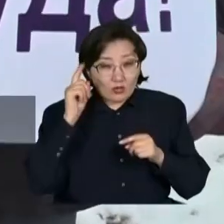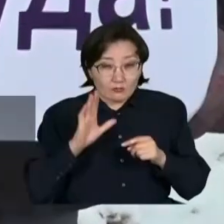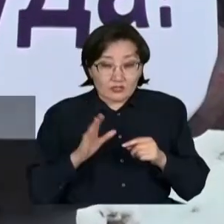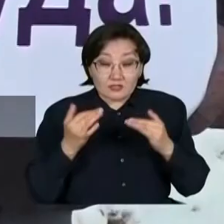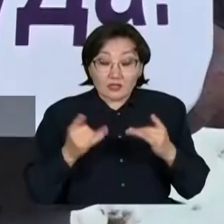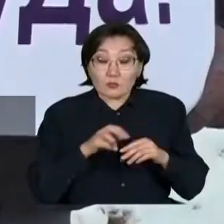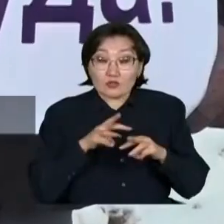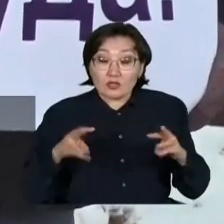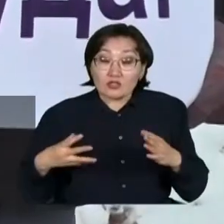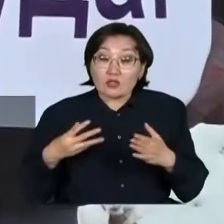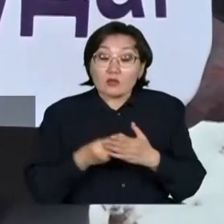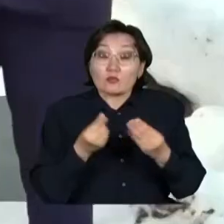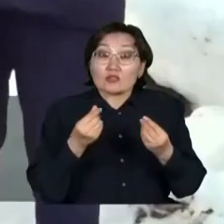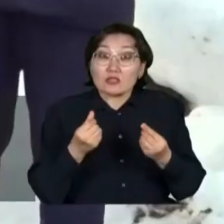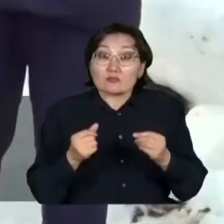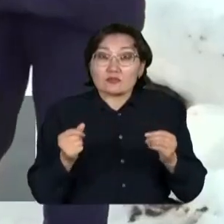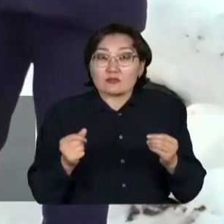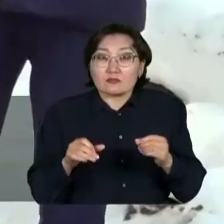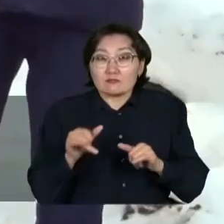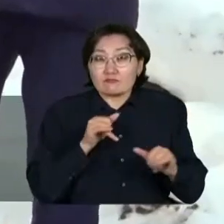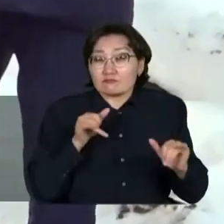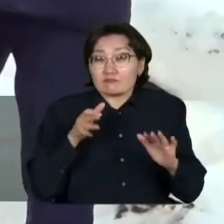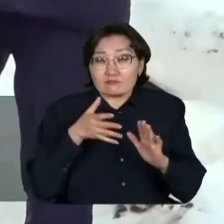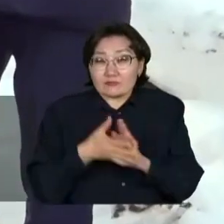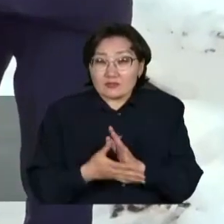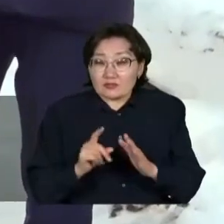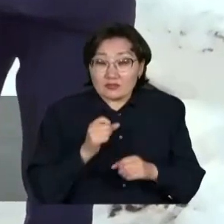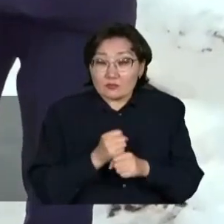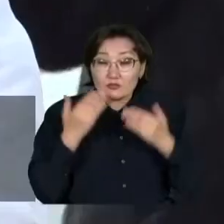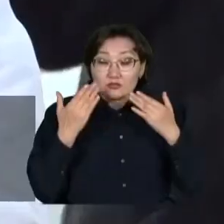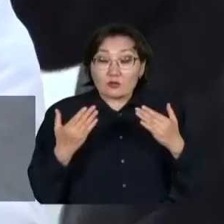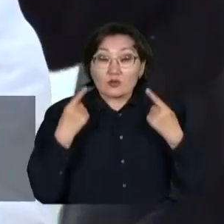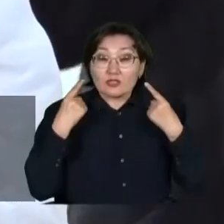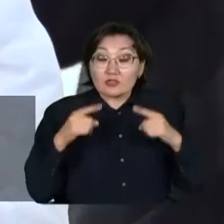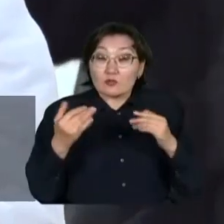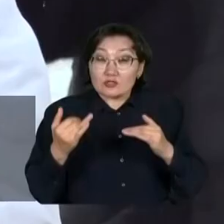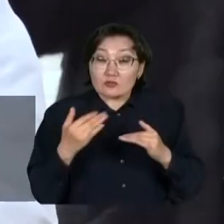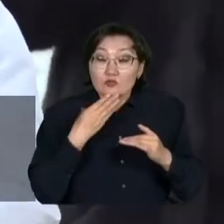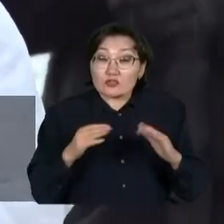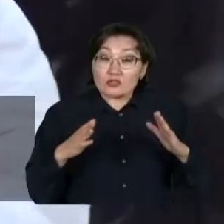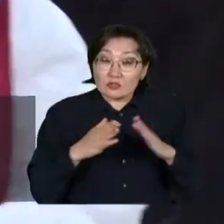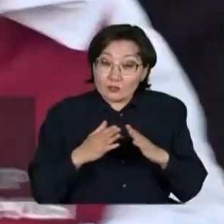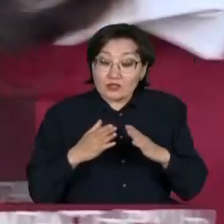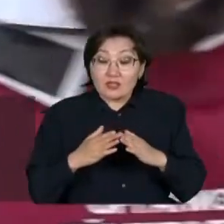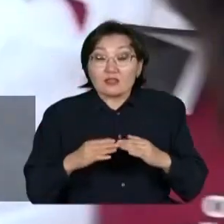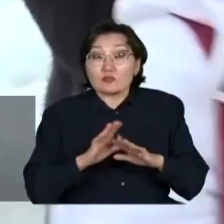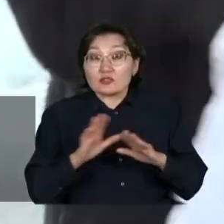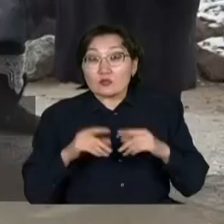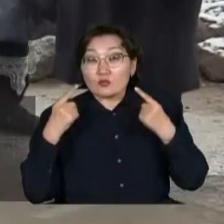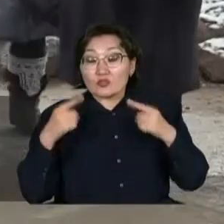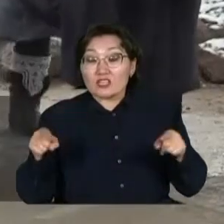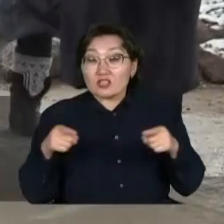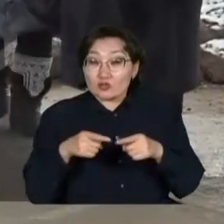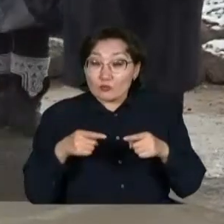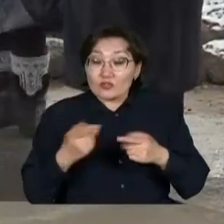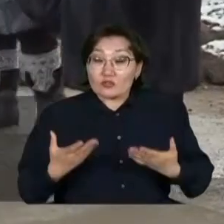Енді миллиондап құйған ақшалары ауаға кеткендей күйге шығып отыр. Үлескерлердің дені қазір өз үйі өлең төсегінде емес, өзгенің